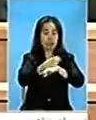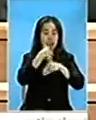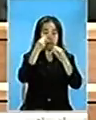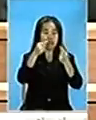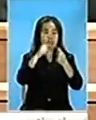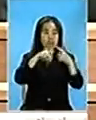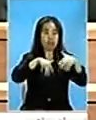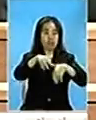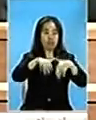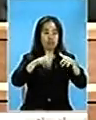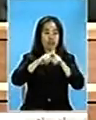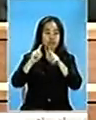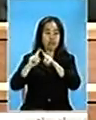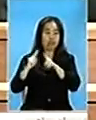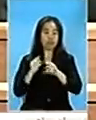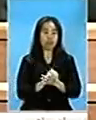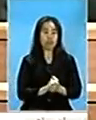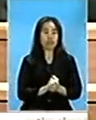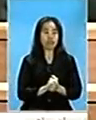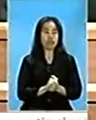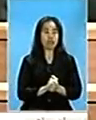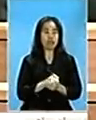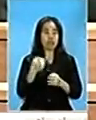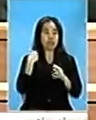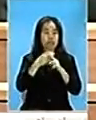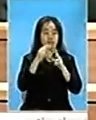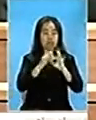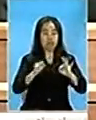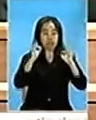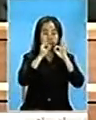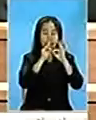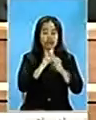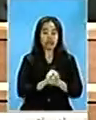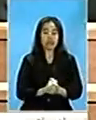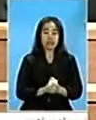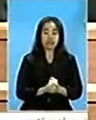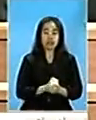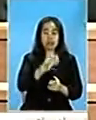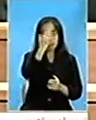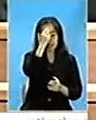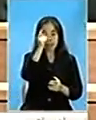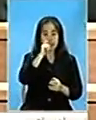ที่เรียกว่า civic education เป็นเรื่องที่มีความสำคัญเป็นอย่างยิ่งเพราะ